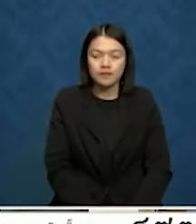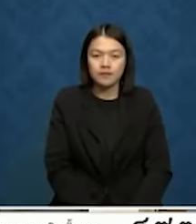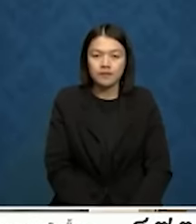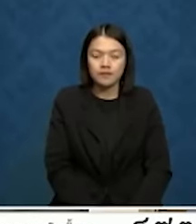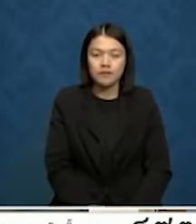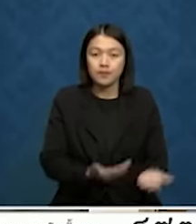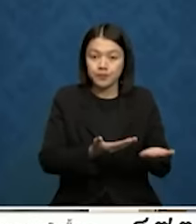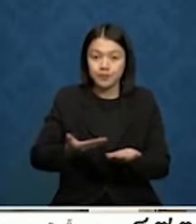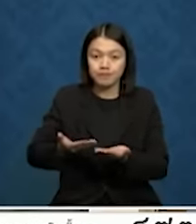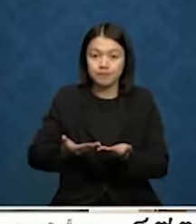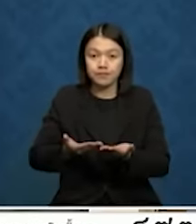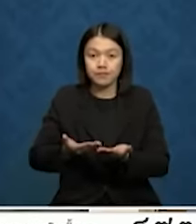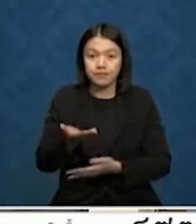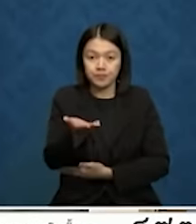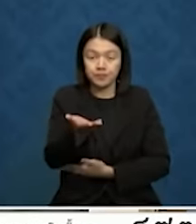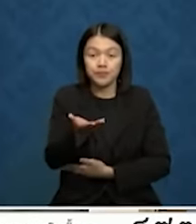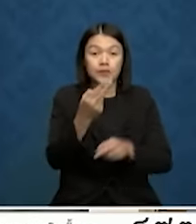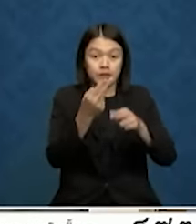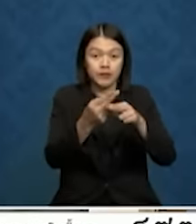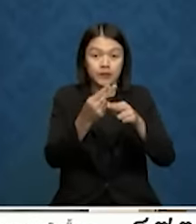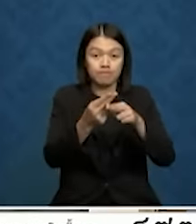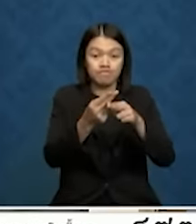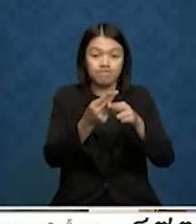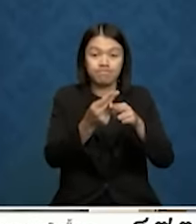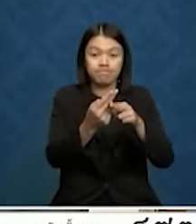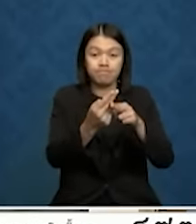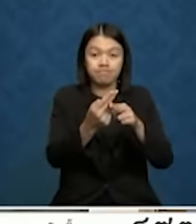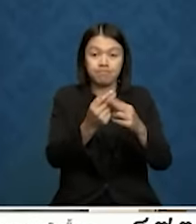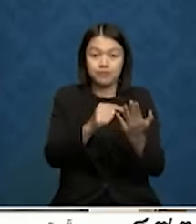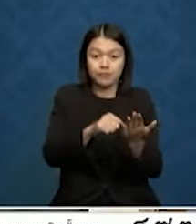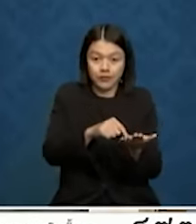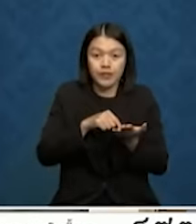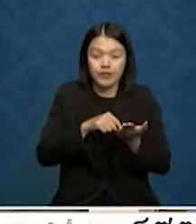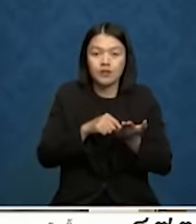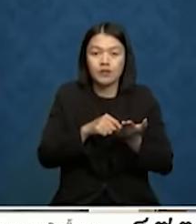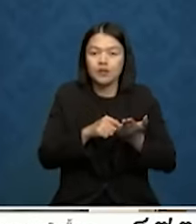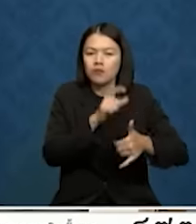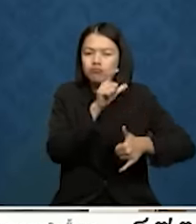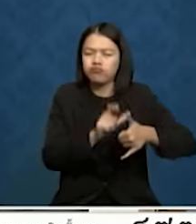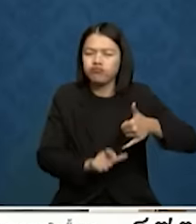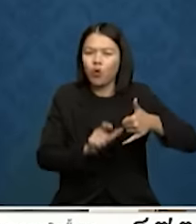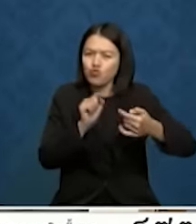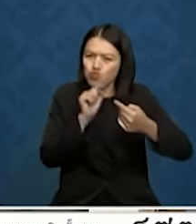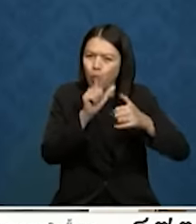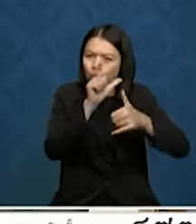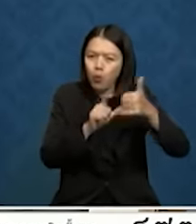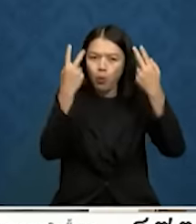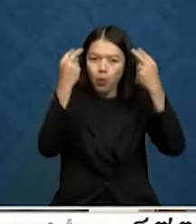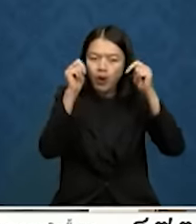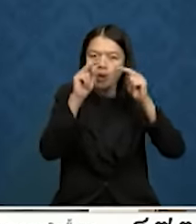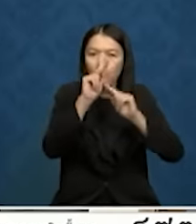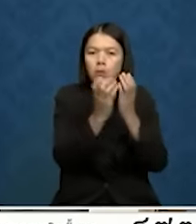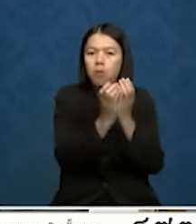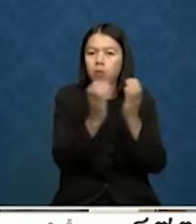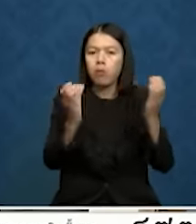ผมขอเชิญท่านสมาชิกเสนอชื่อผู้สมควรได้รับการแต่งตั้งเป็นนายกรัฐมนตรีตามรัฐธรรมนูญม